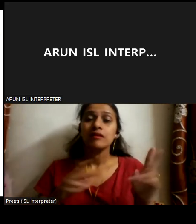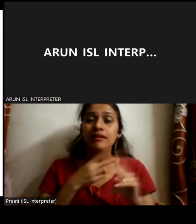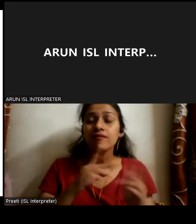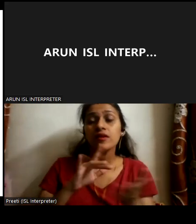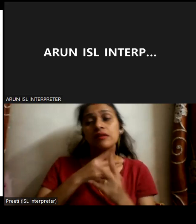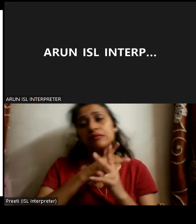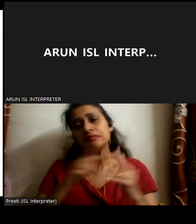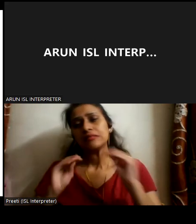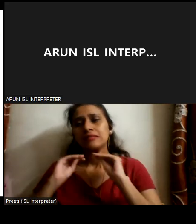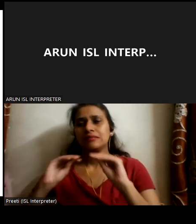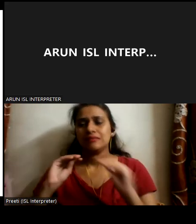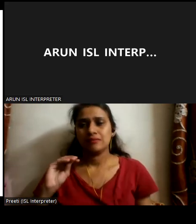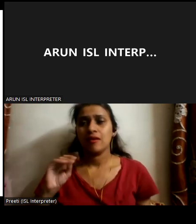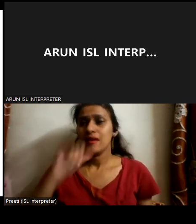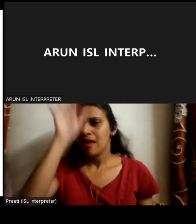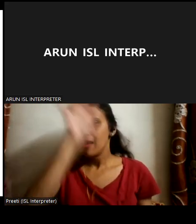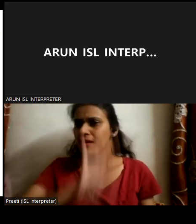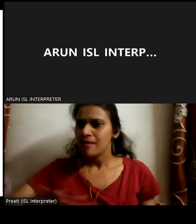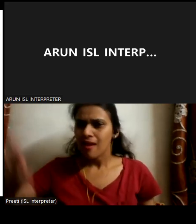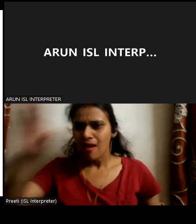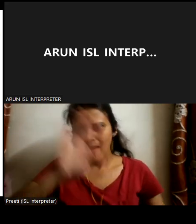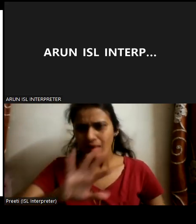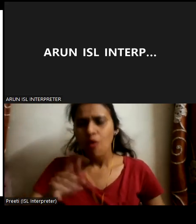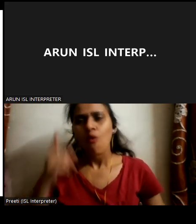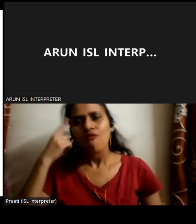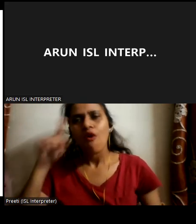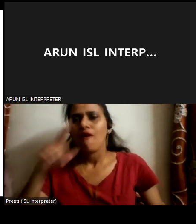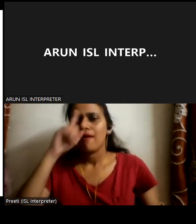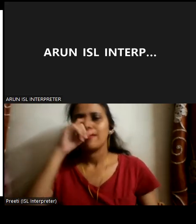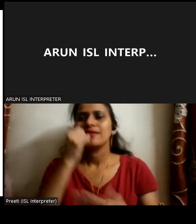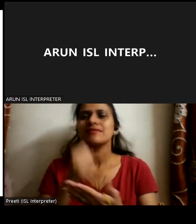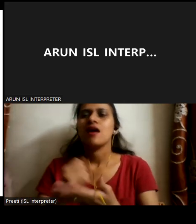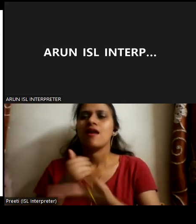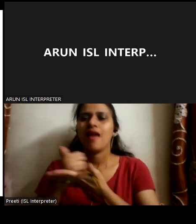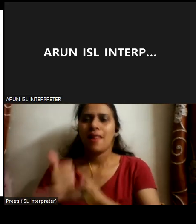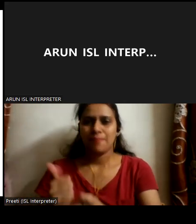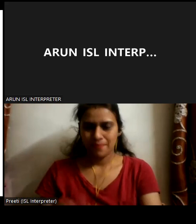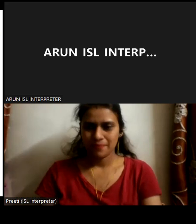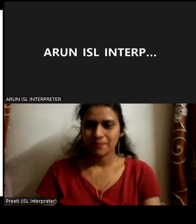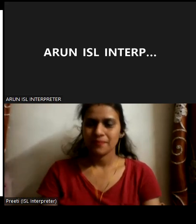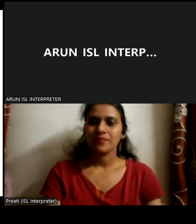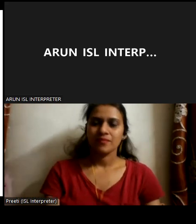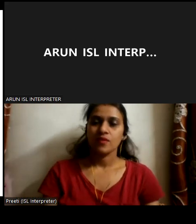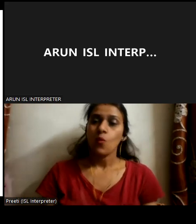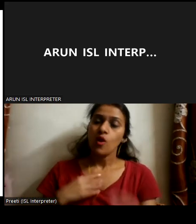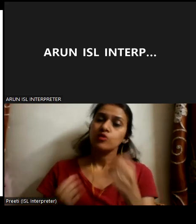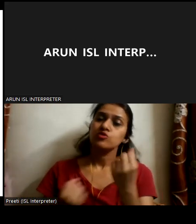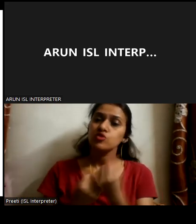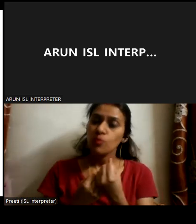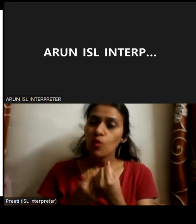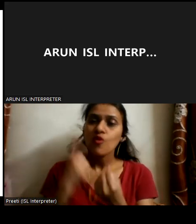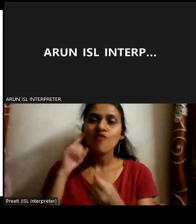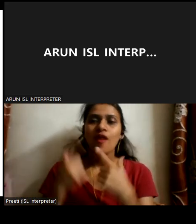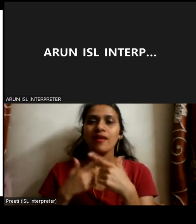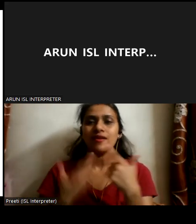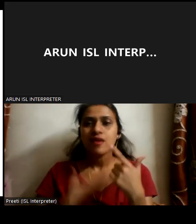India globally, that's upon them to decide. So all we support them with is to train them in fishing and